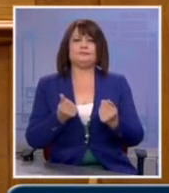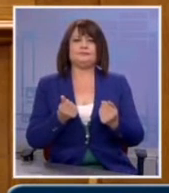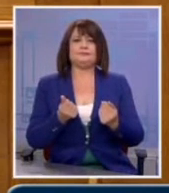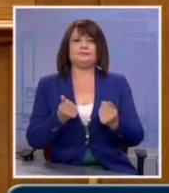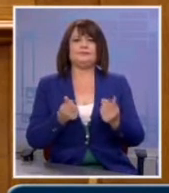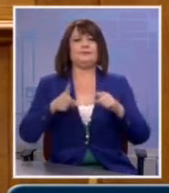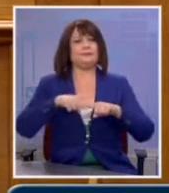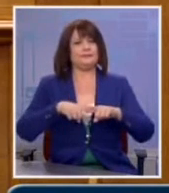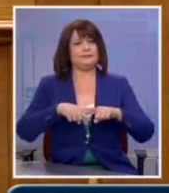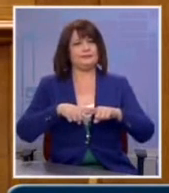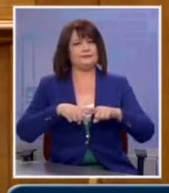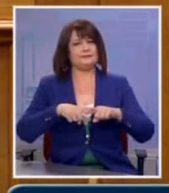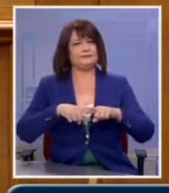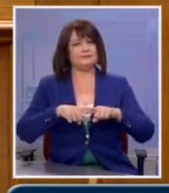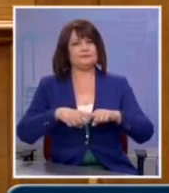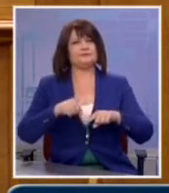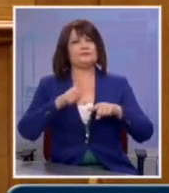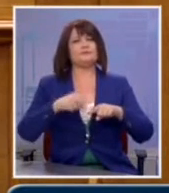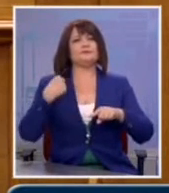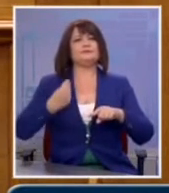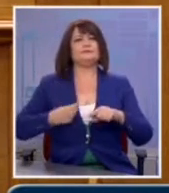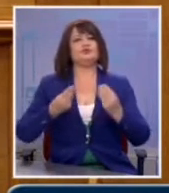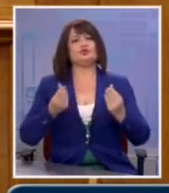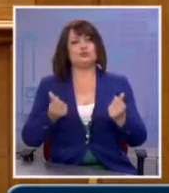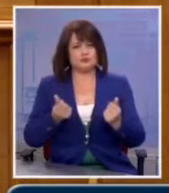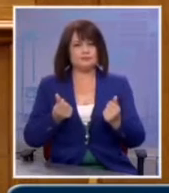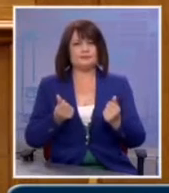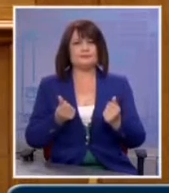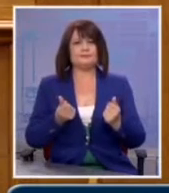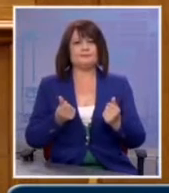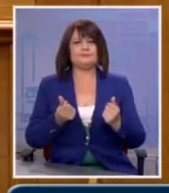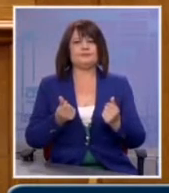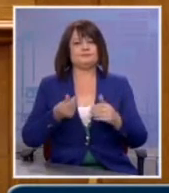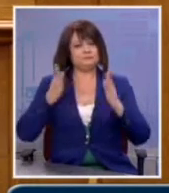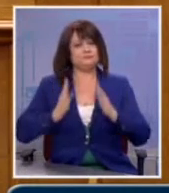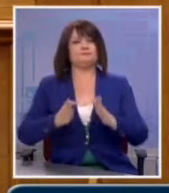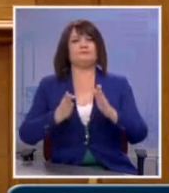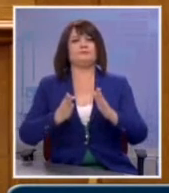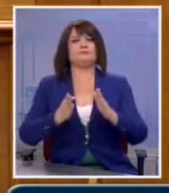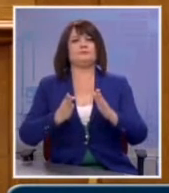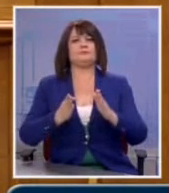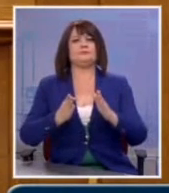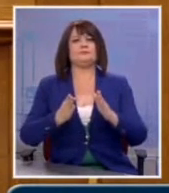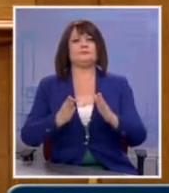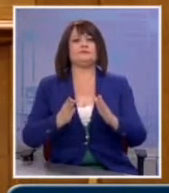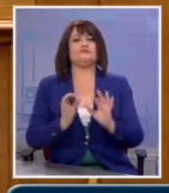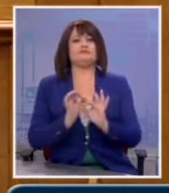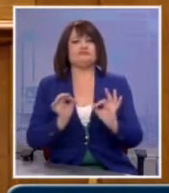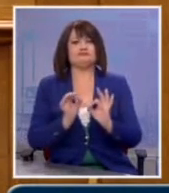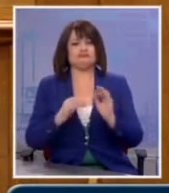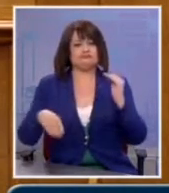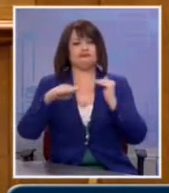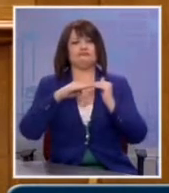η Ελλάδα, διαμέσου του ελληνικού δημοσίου, θα προχωρήσει σε μια απολύτως